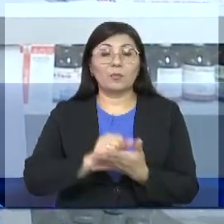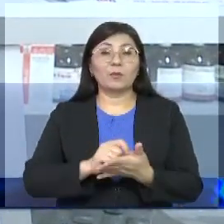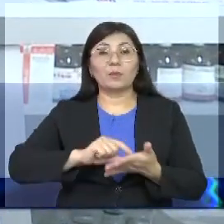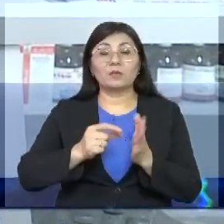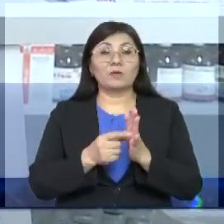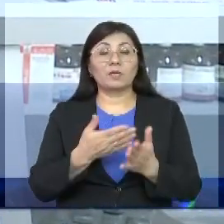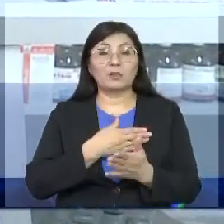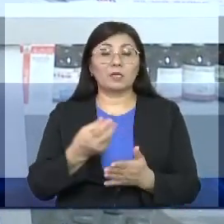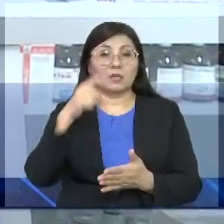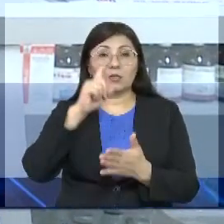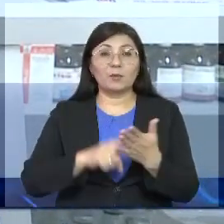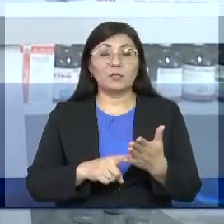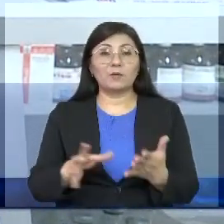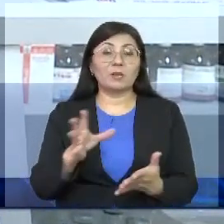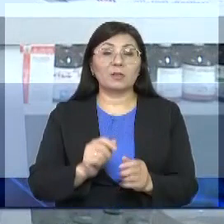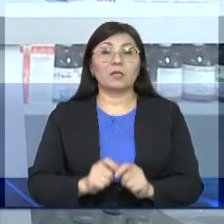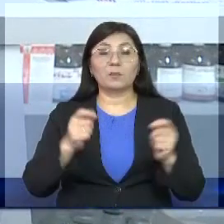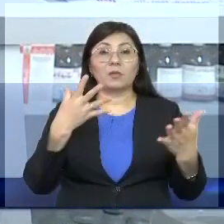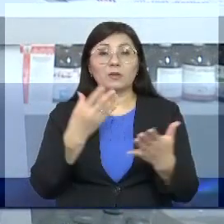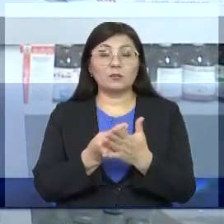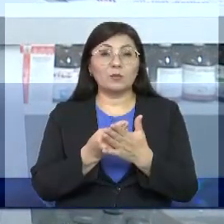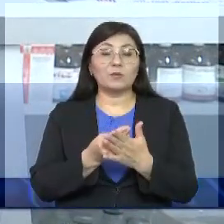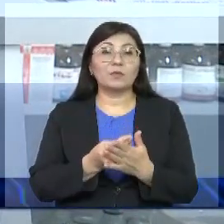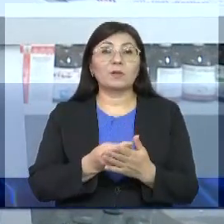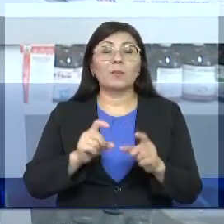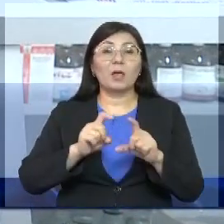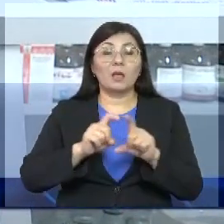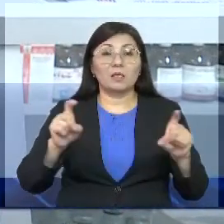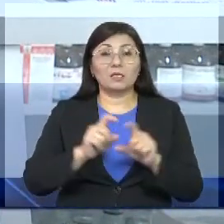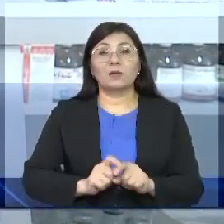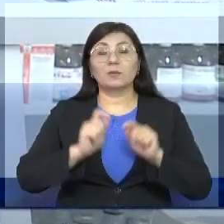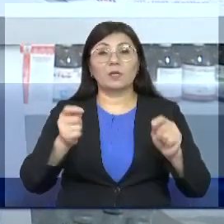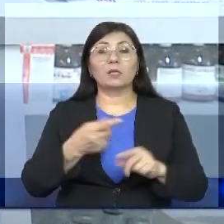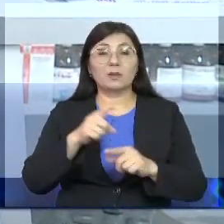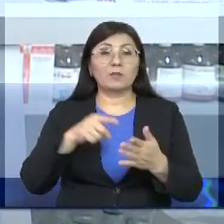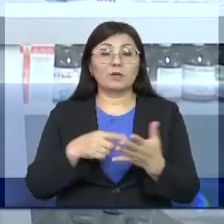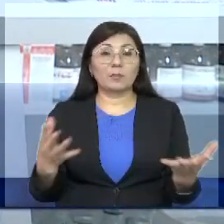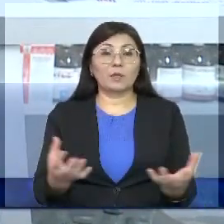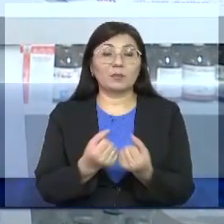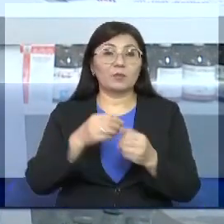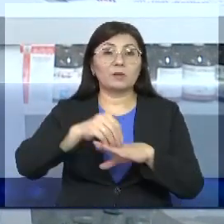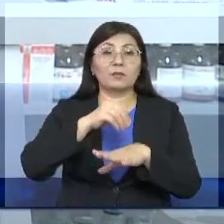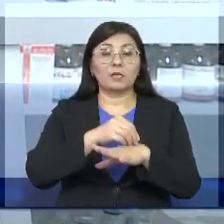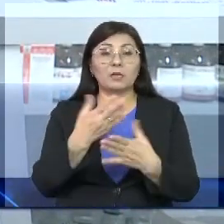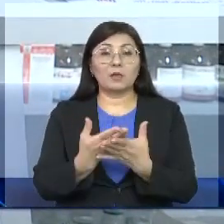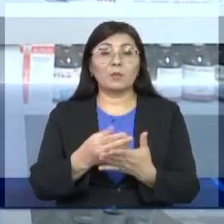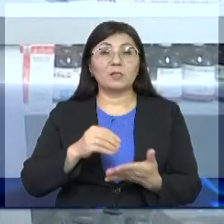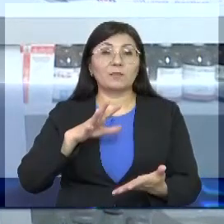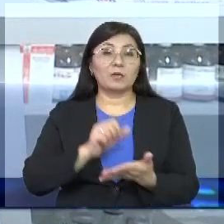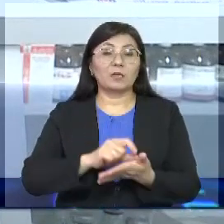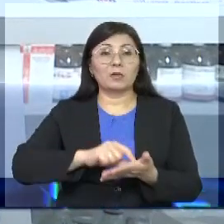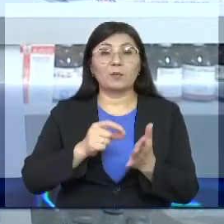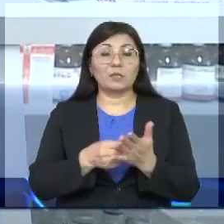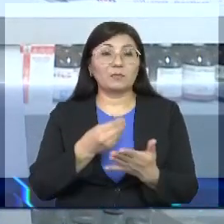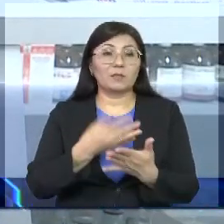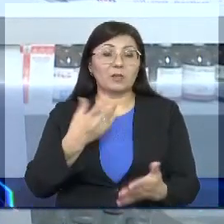помещении. Надеюсь, что со временем получится открыть аптеку в собственном здании. Надеюсь, в этом вопросе получить поддержку акимата. Аренда помещения дорого